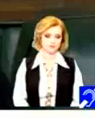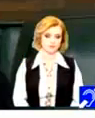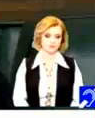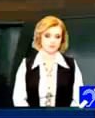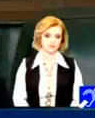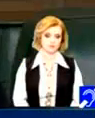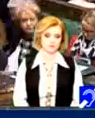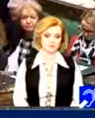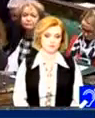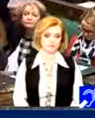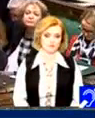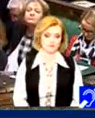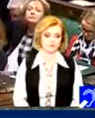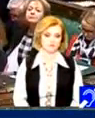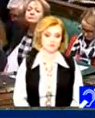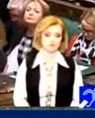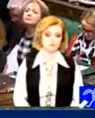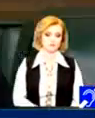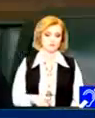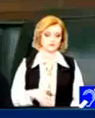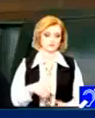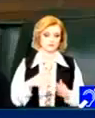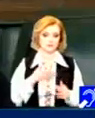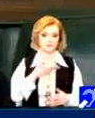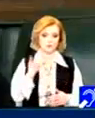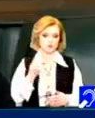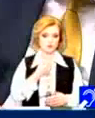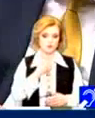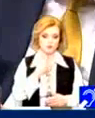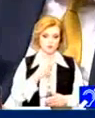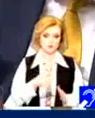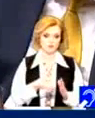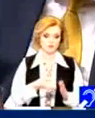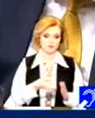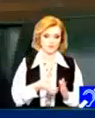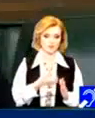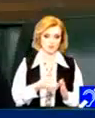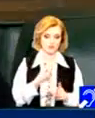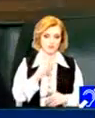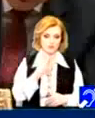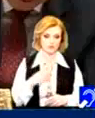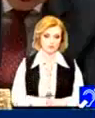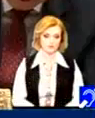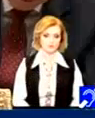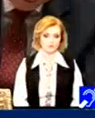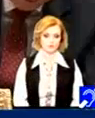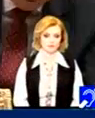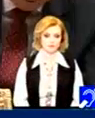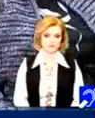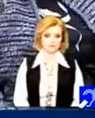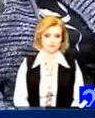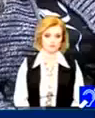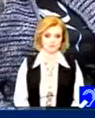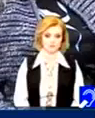The noes have it. So the noes have it. The noes have it. The noes have it. So the noes have